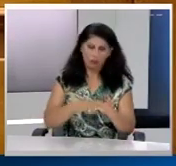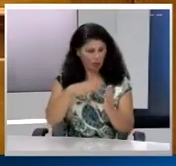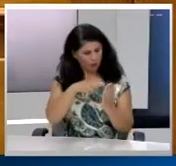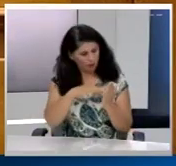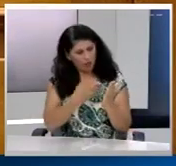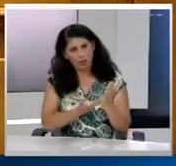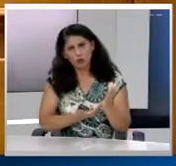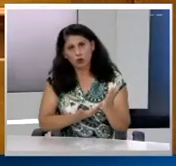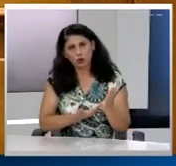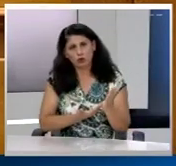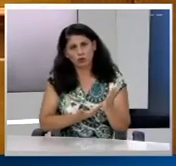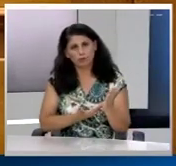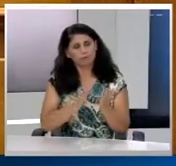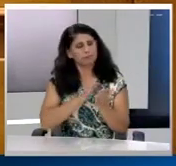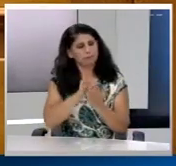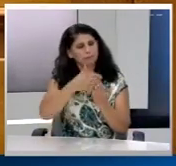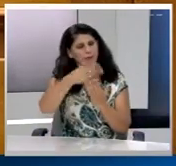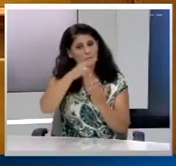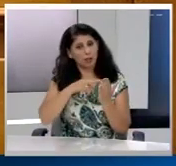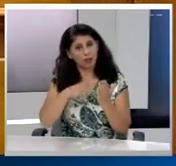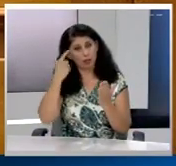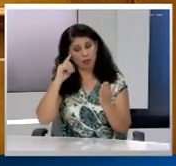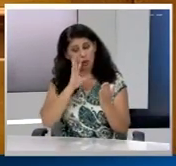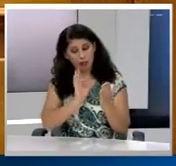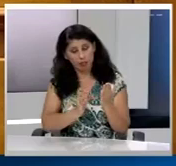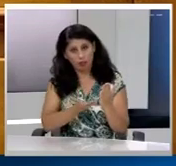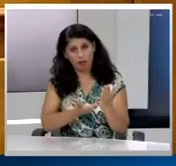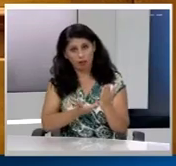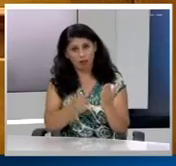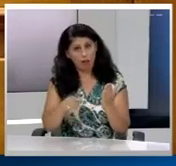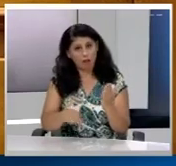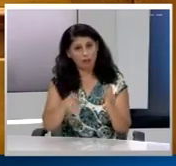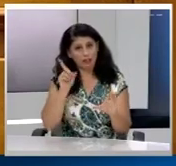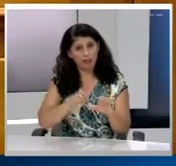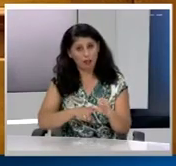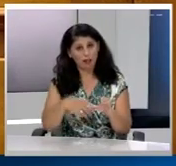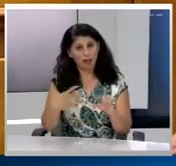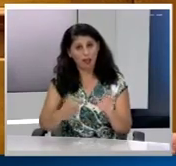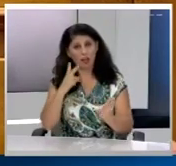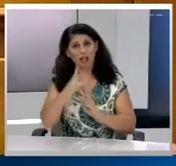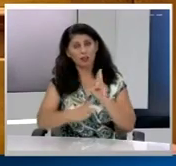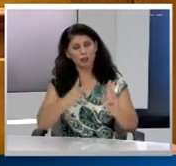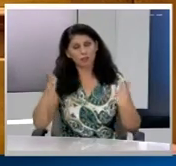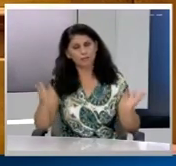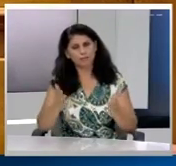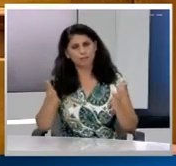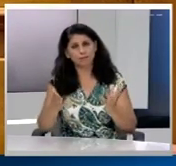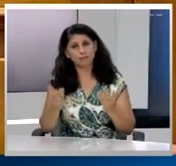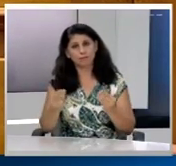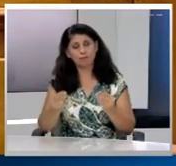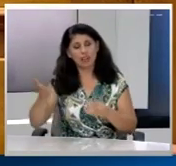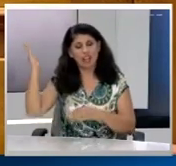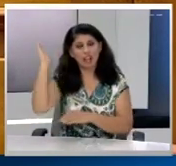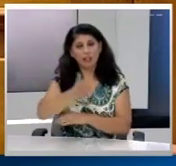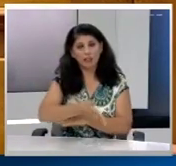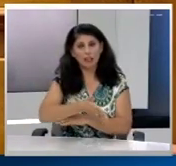διαβάζω δημοσιεύματα, δεν ξέρω αν είναι αληθή, μια εταιρεία η οποία έχει κατηγορηθεί, εν πάση περιπτώσει, ότι έχει